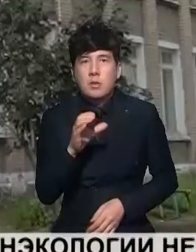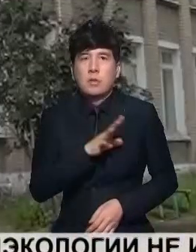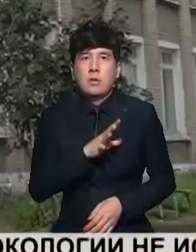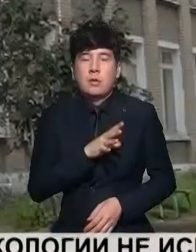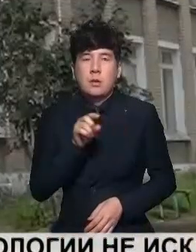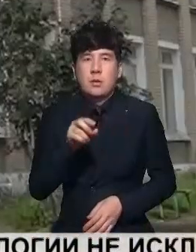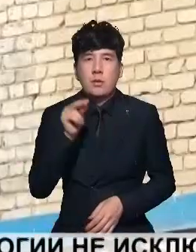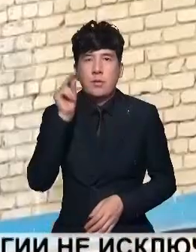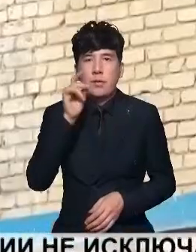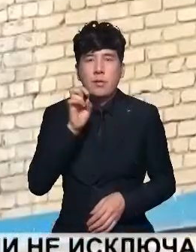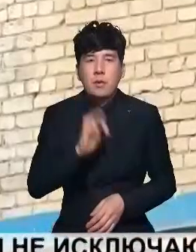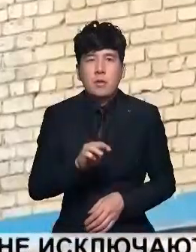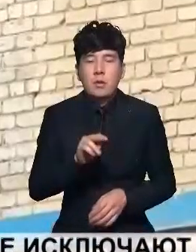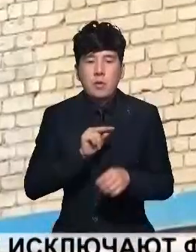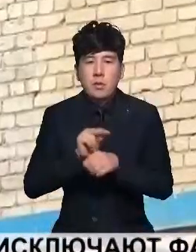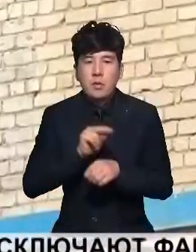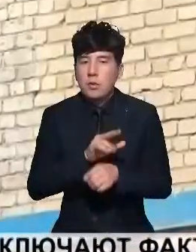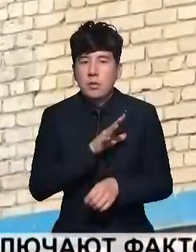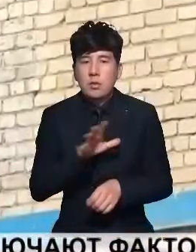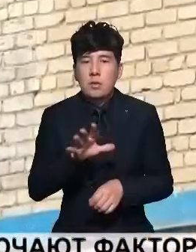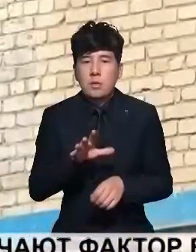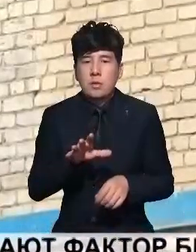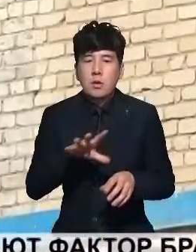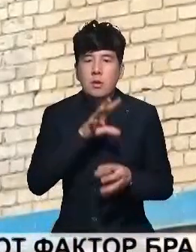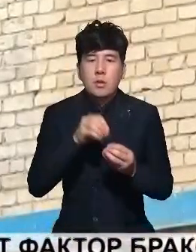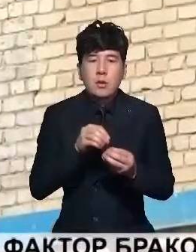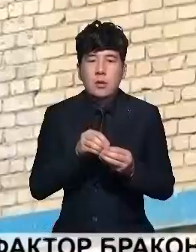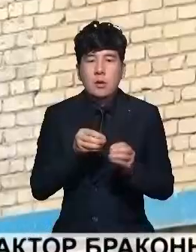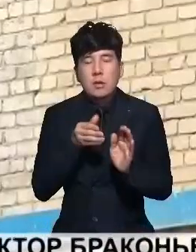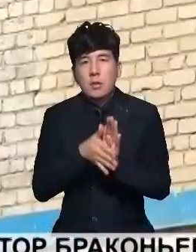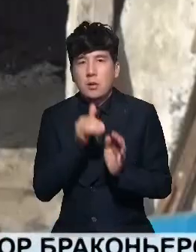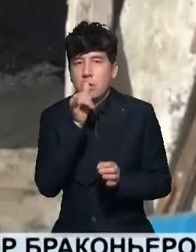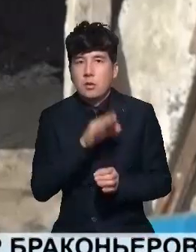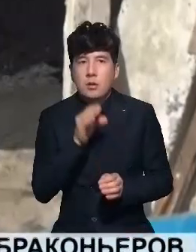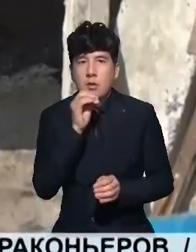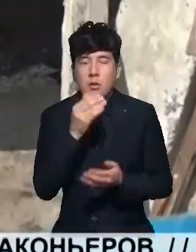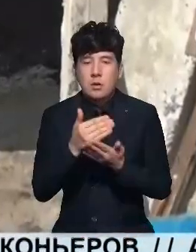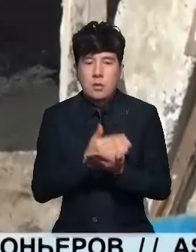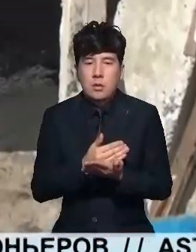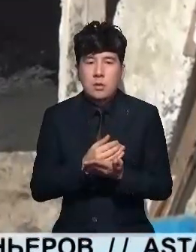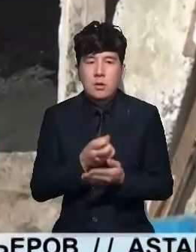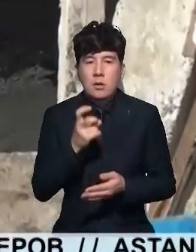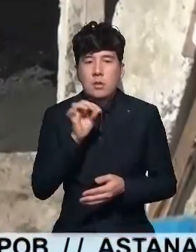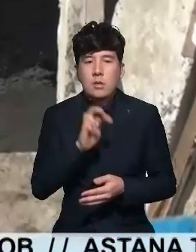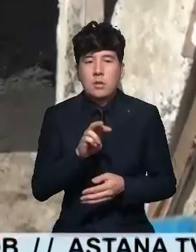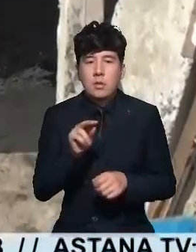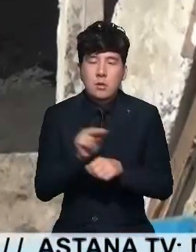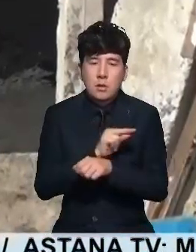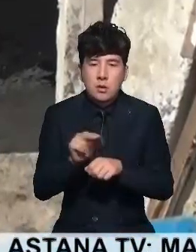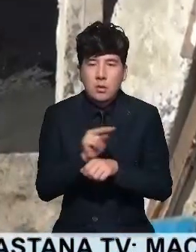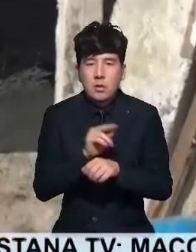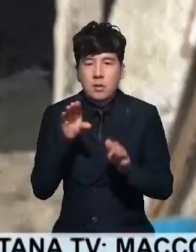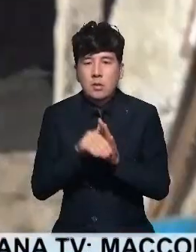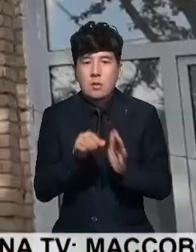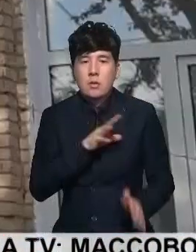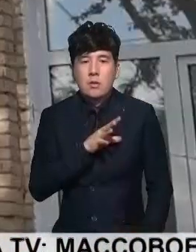время учеников и педагогов в здании не было. Жертвы пострадавших удалось избежать. В учебном заведении проводился капитальный ремонт, которого школа не